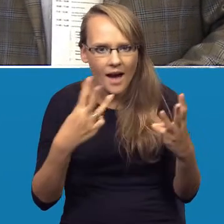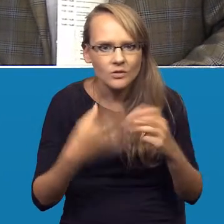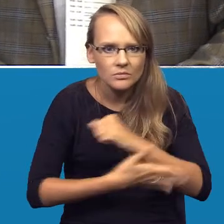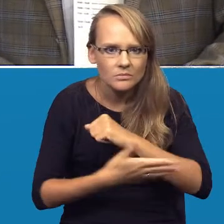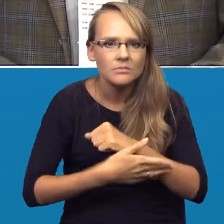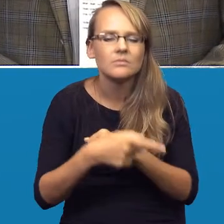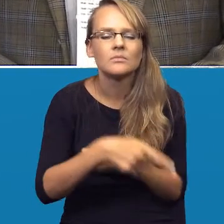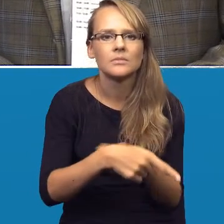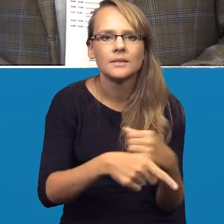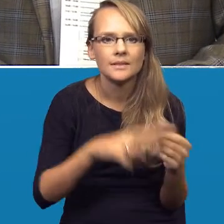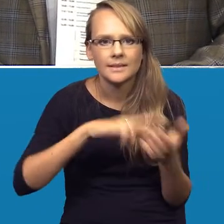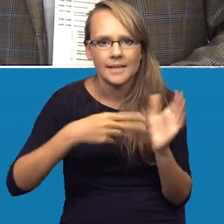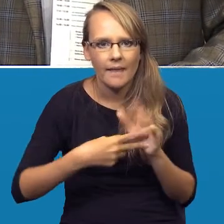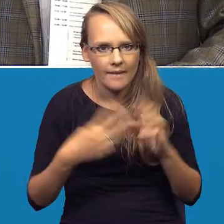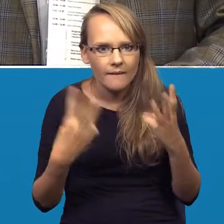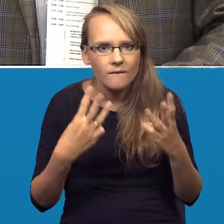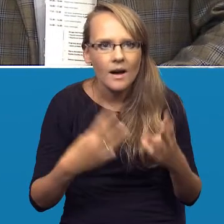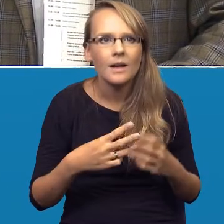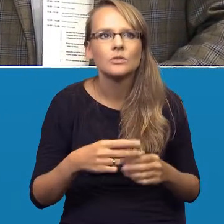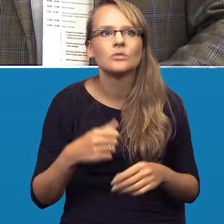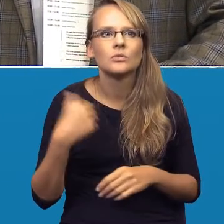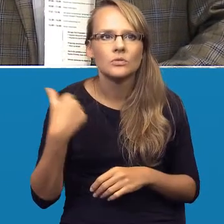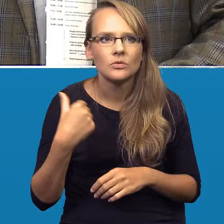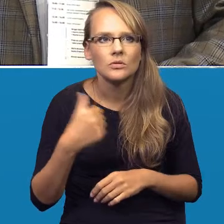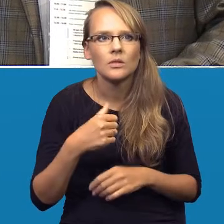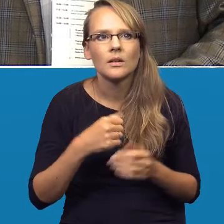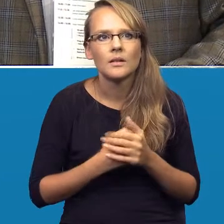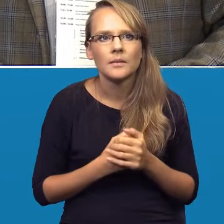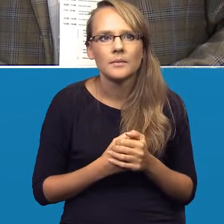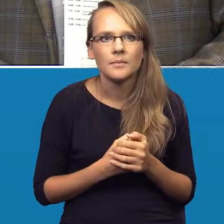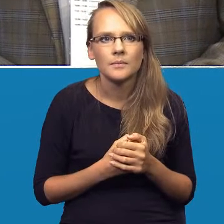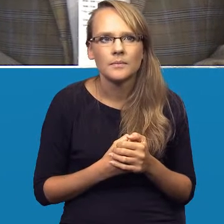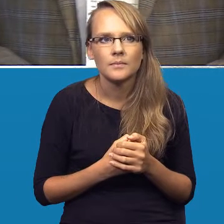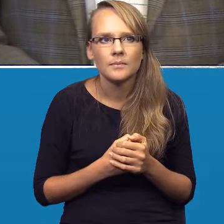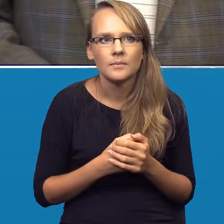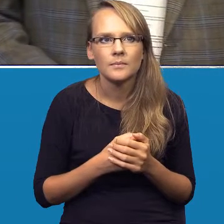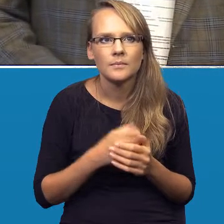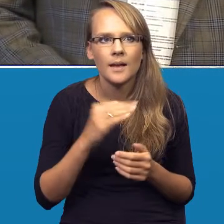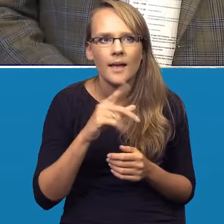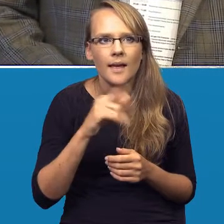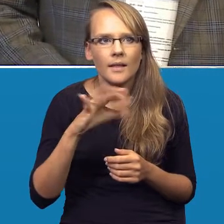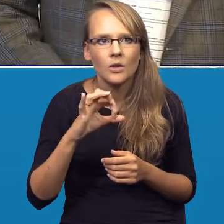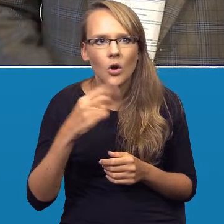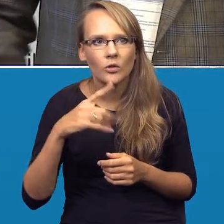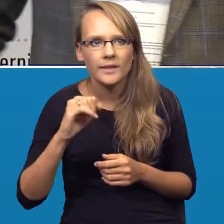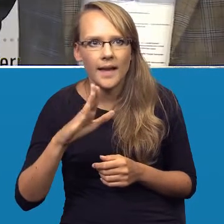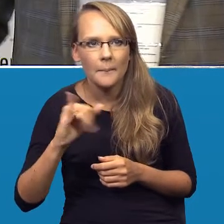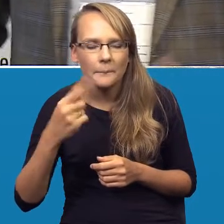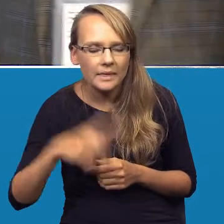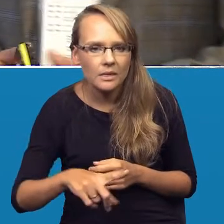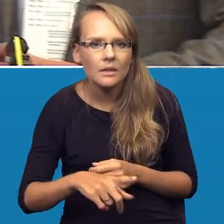ze strategii. Efficient Large Industrial Object Diagnosing using big data, czyli jakby